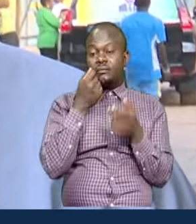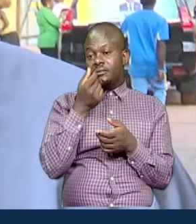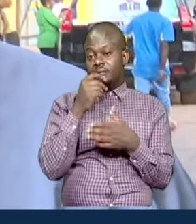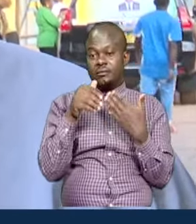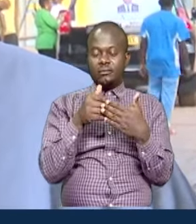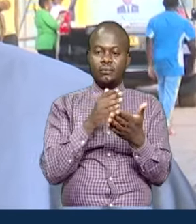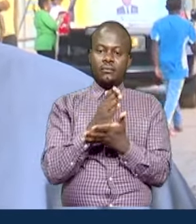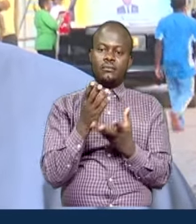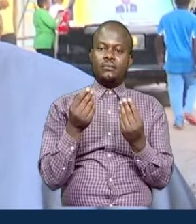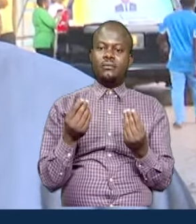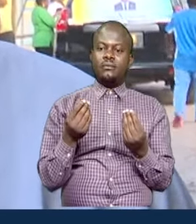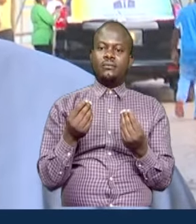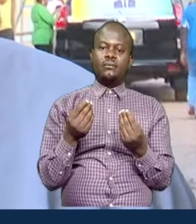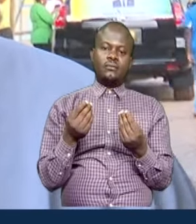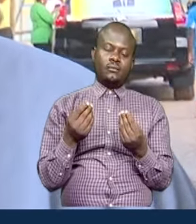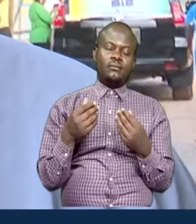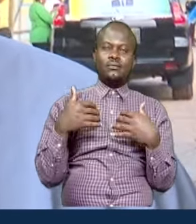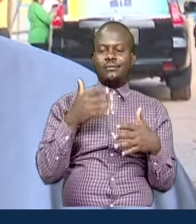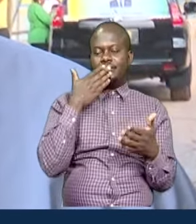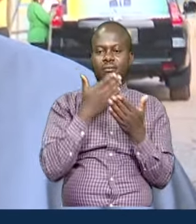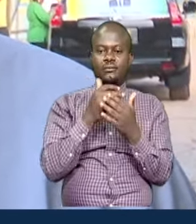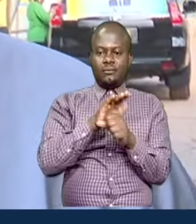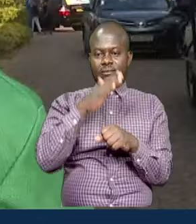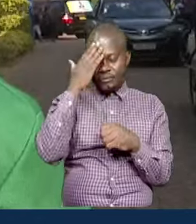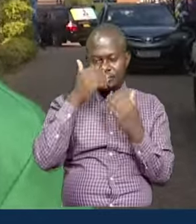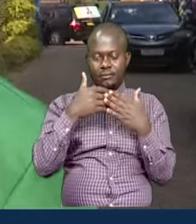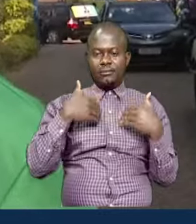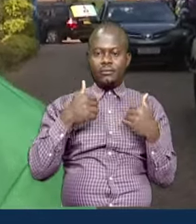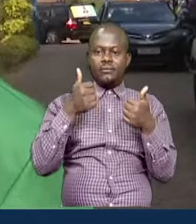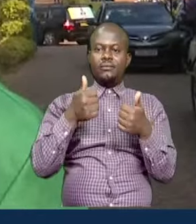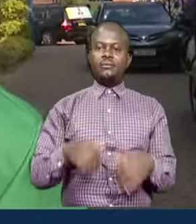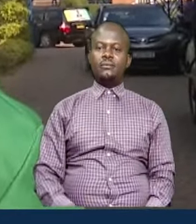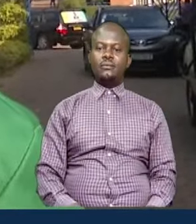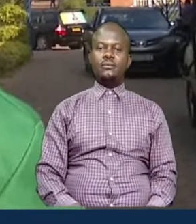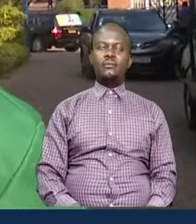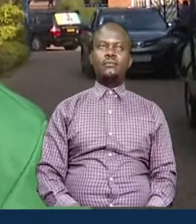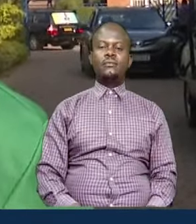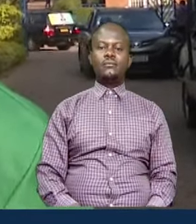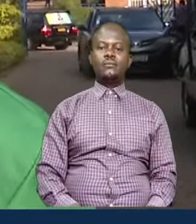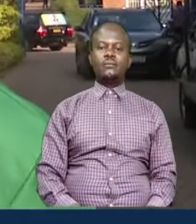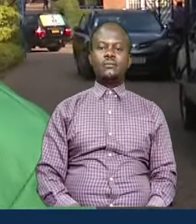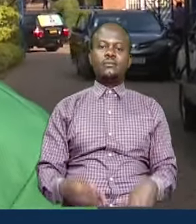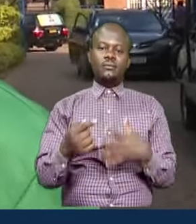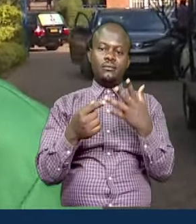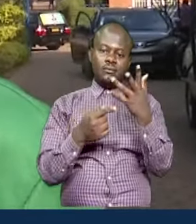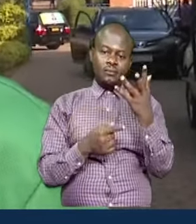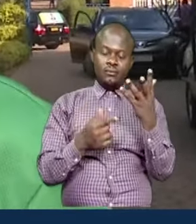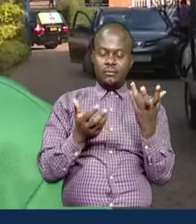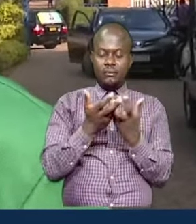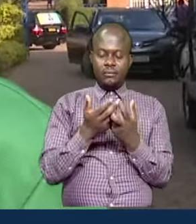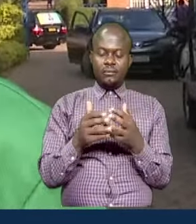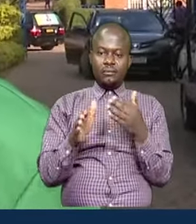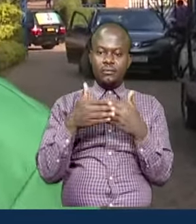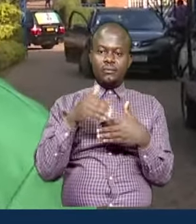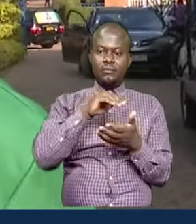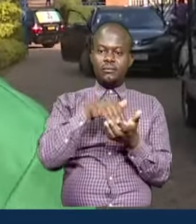mu buryo bumworoheye, biba ari byiza kuko aba afite ubuzima bwiza. Ni ikintu cyerekeranye no gufunga ibigo byitwa